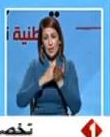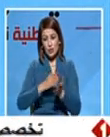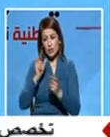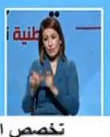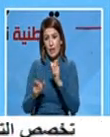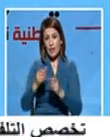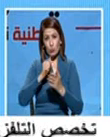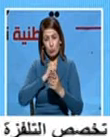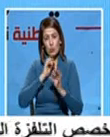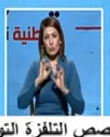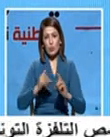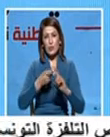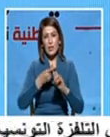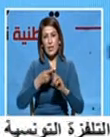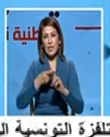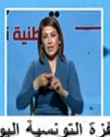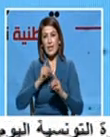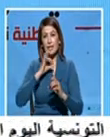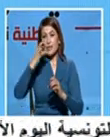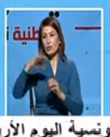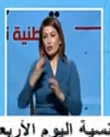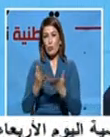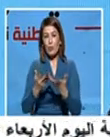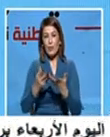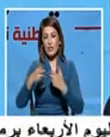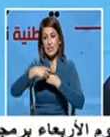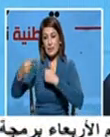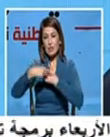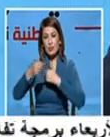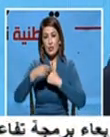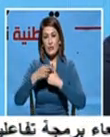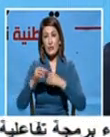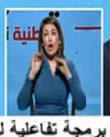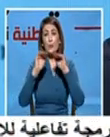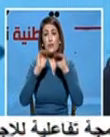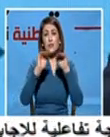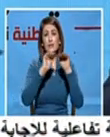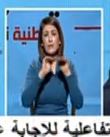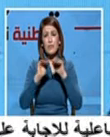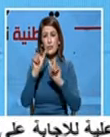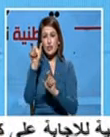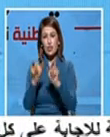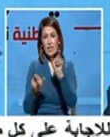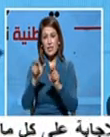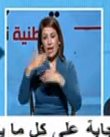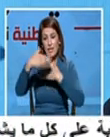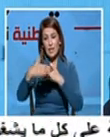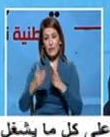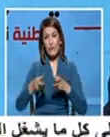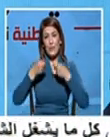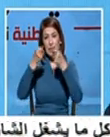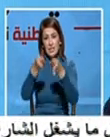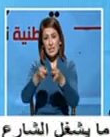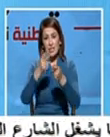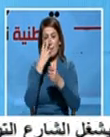شنو نطلبوا منهم انه يمشيوا لنفس الصيدلي اللي مستنسين يخدم منهم على خاطر هو يعرفهم تقعد عنده كوبي دونك ينجم